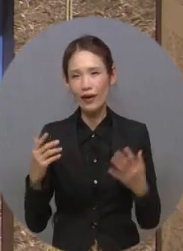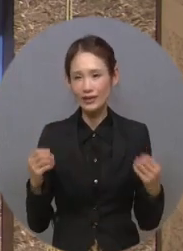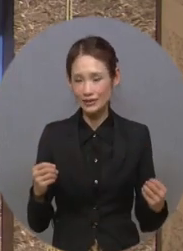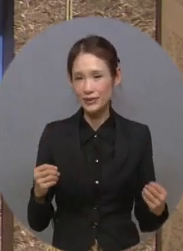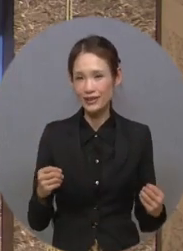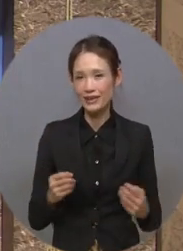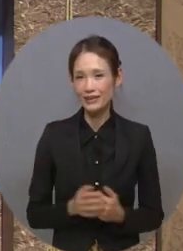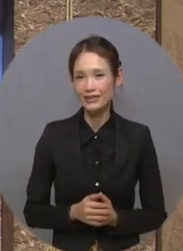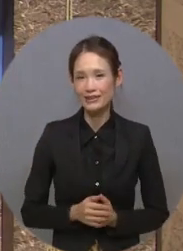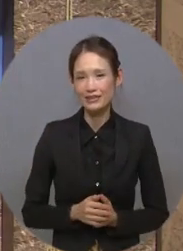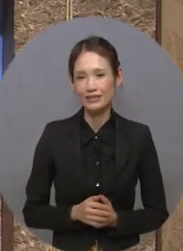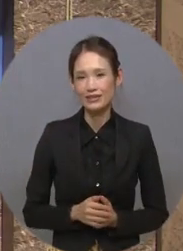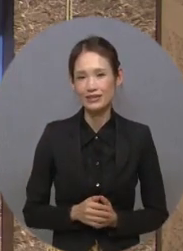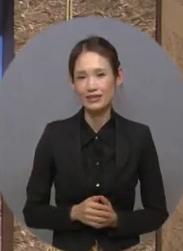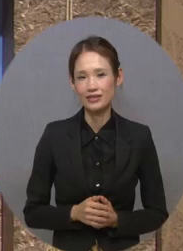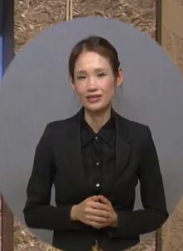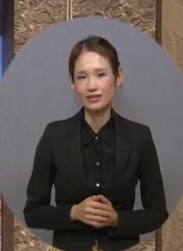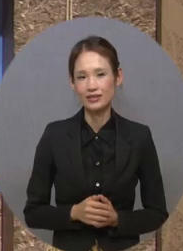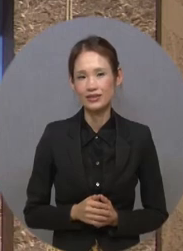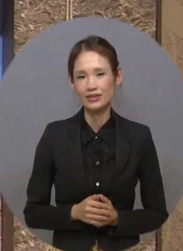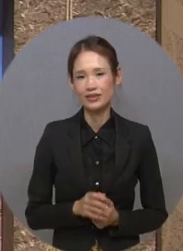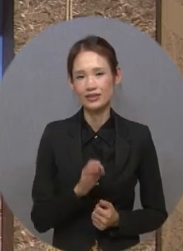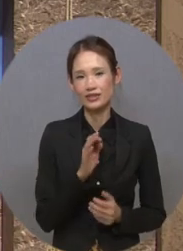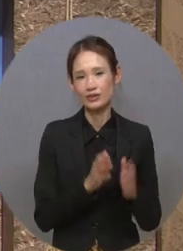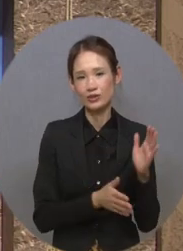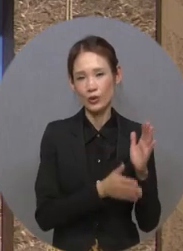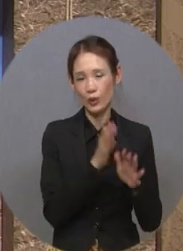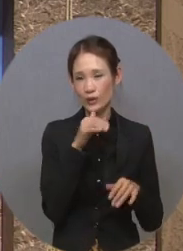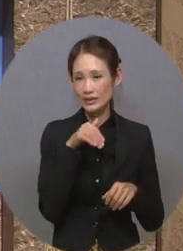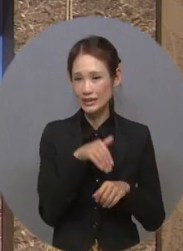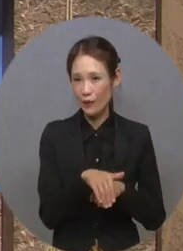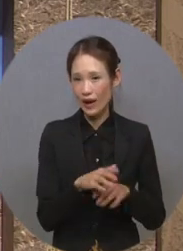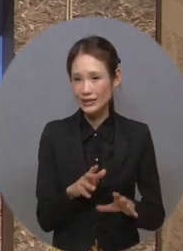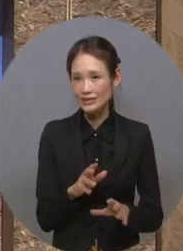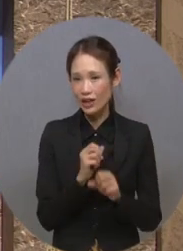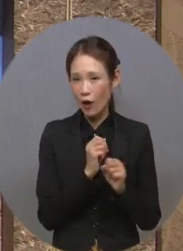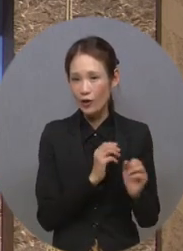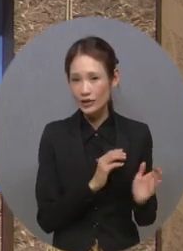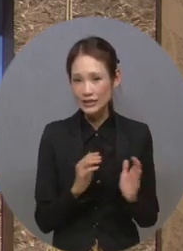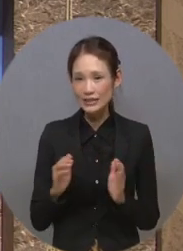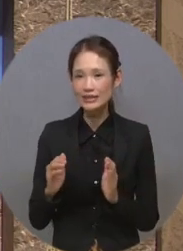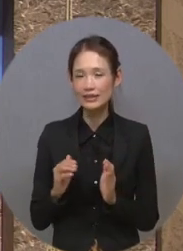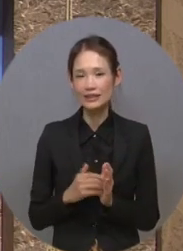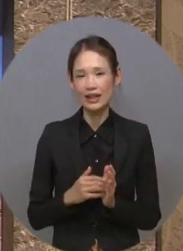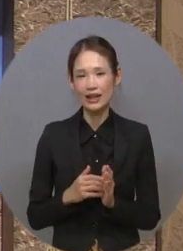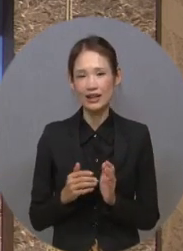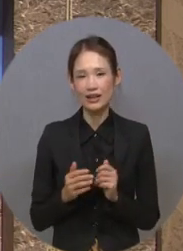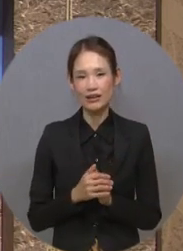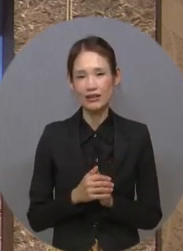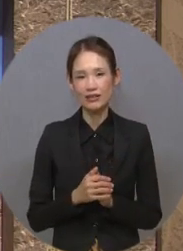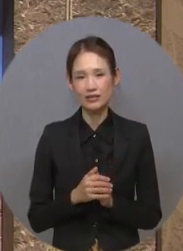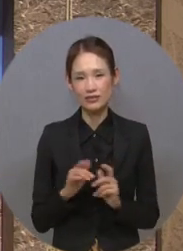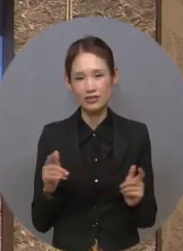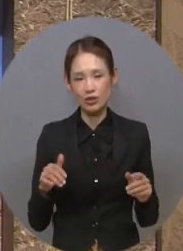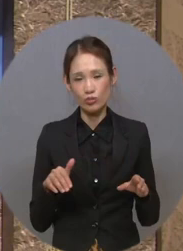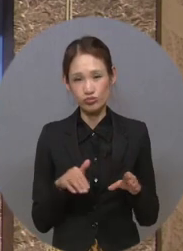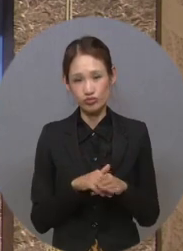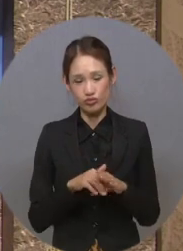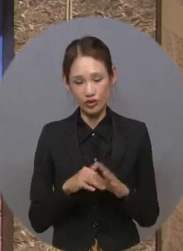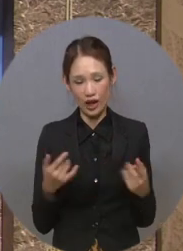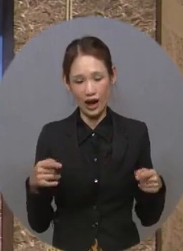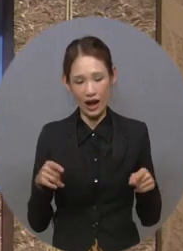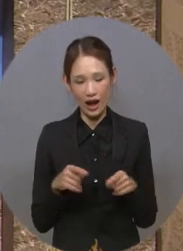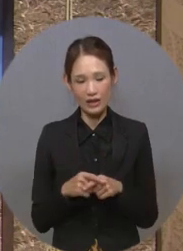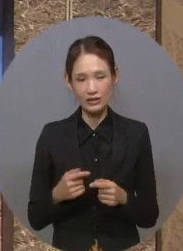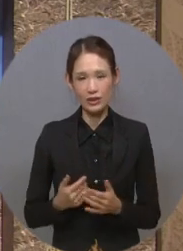정도 양주가 도시화가 어느 정도 좀 정리가 되면 네. 예, 그런 것들도 같이 문화도 같이